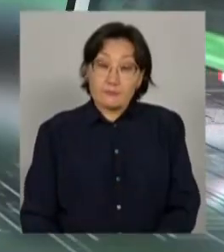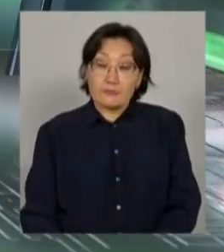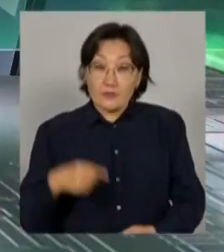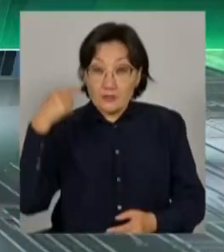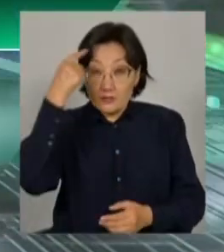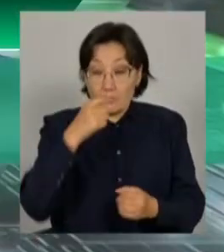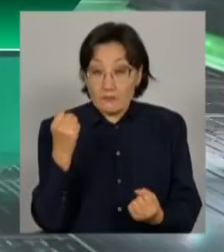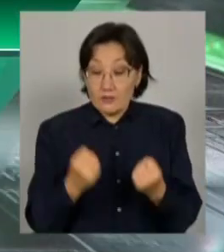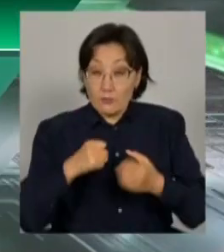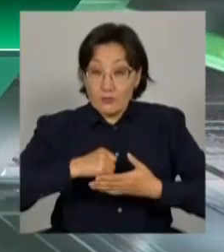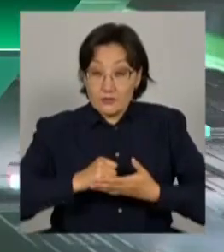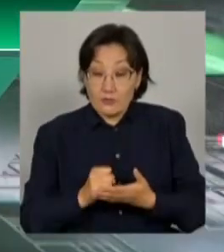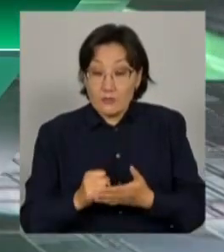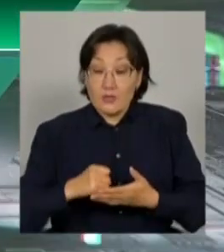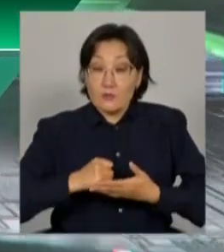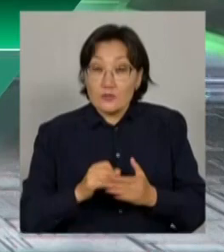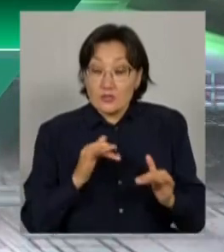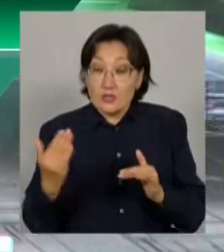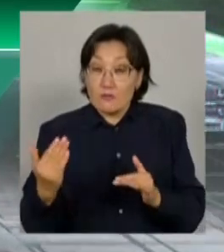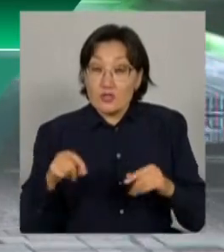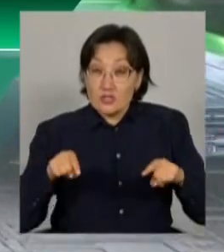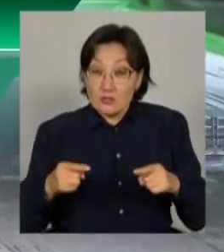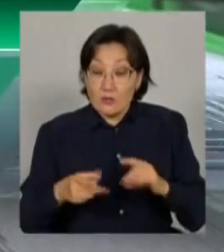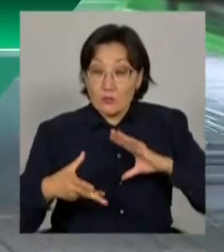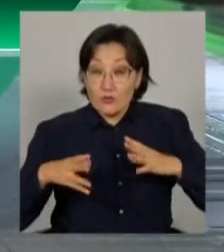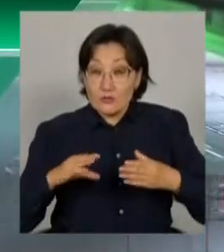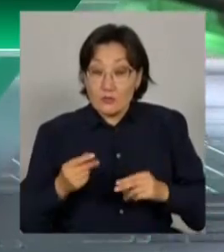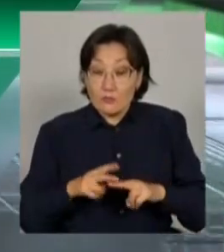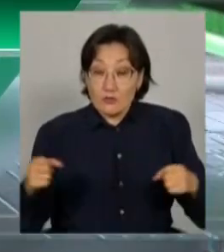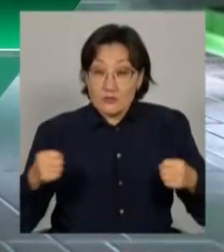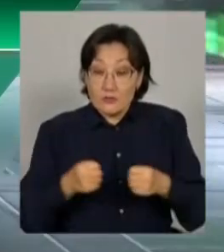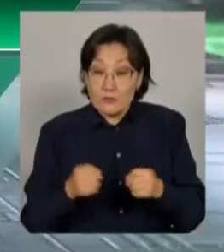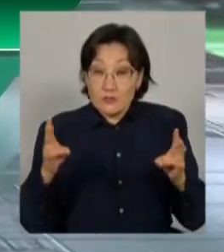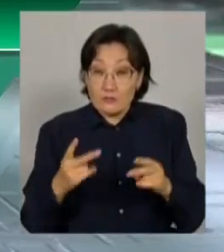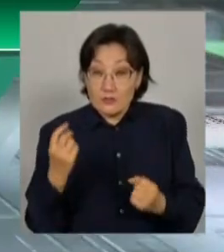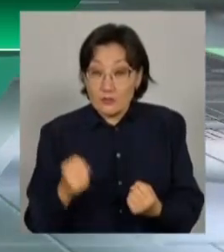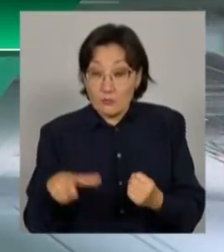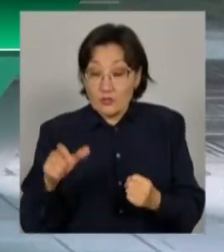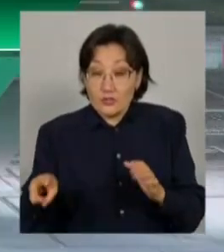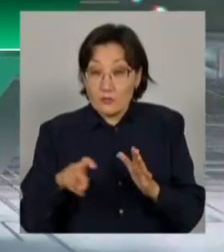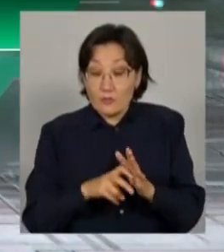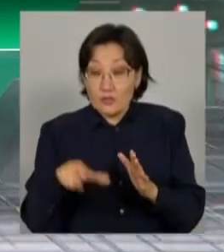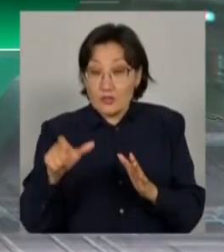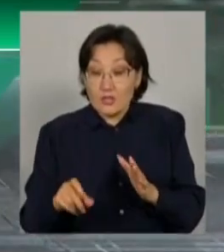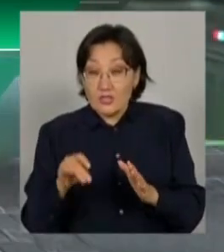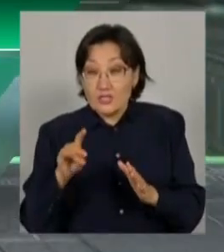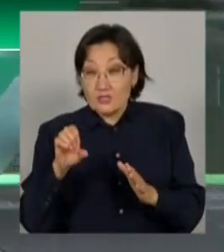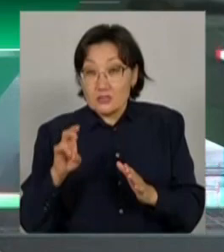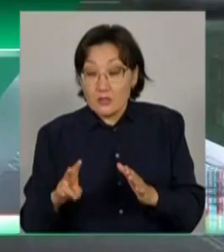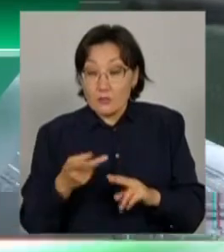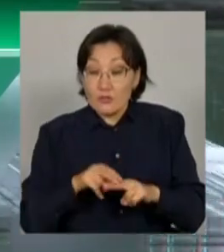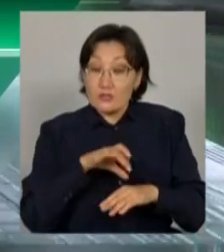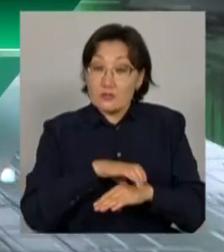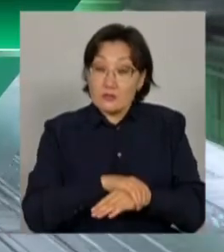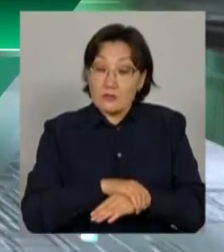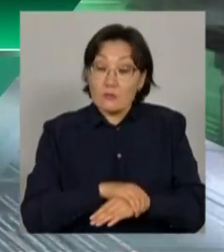Личность водителя установлена, принимаются меры к его задержанию. В результате данного ДТП пострадали водители и пассажирка автомашины марки Nissan. Данный факт